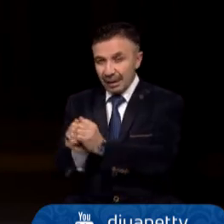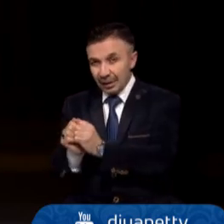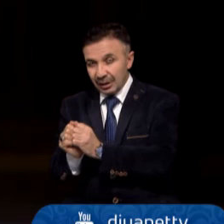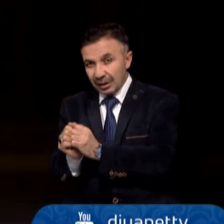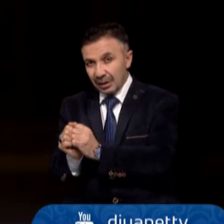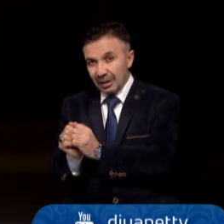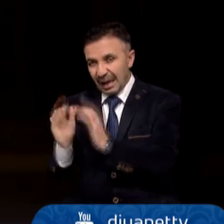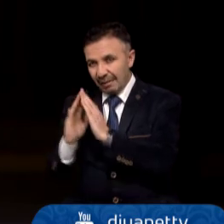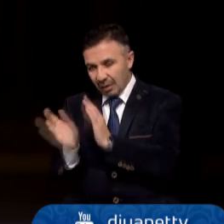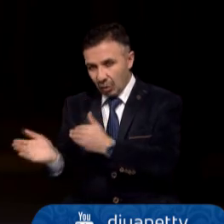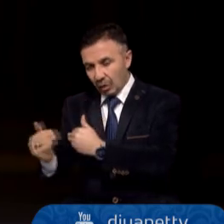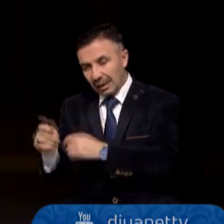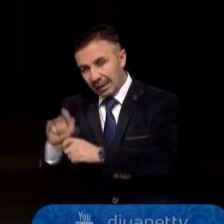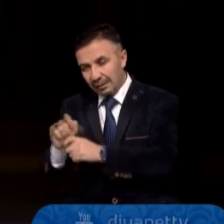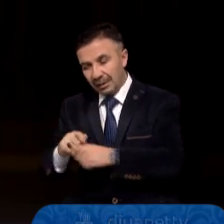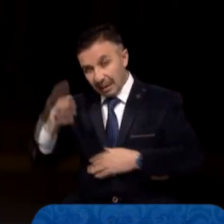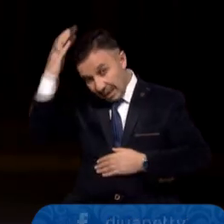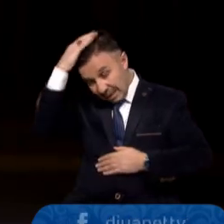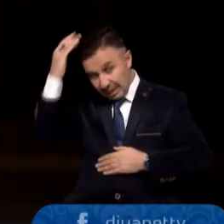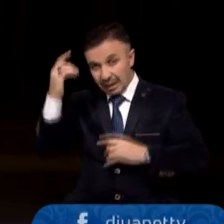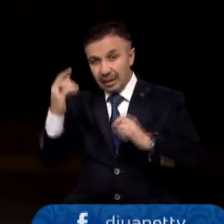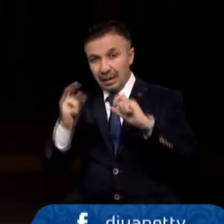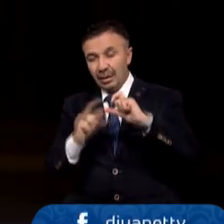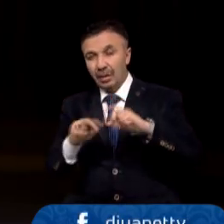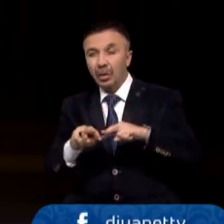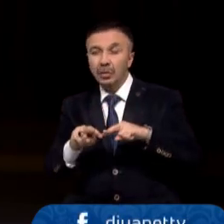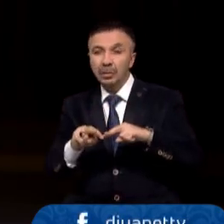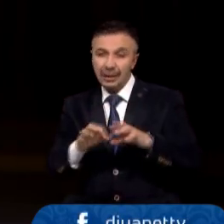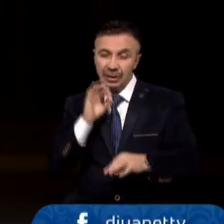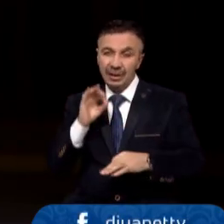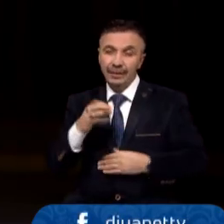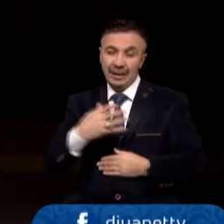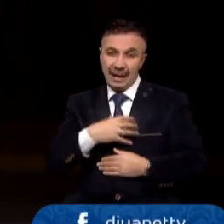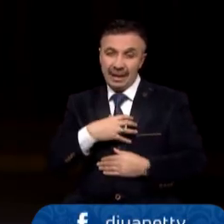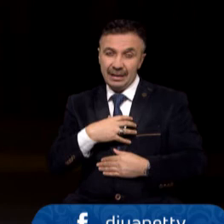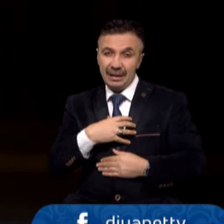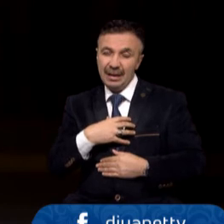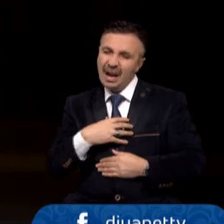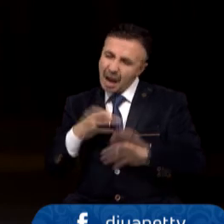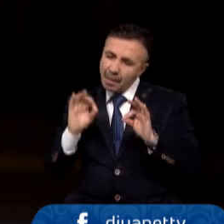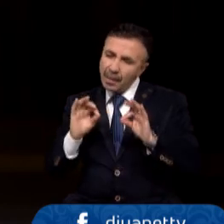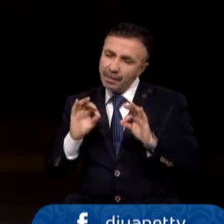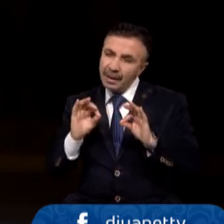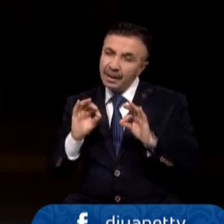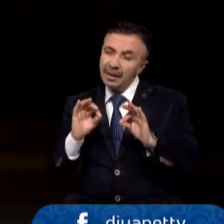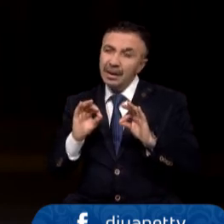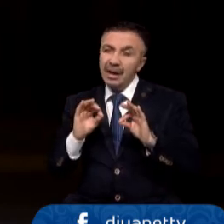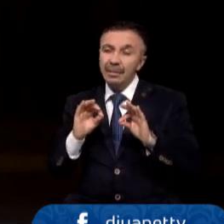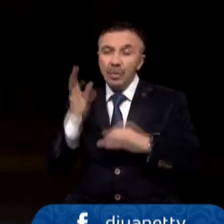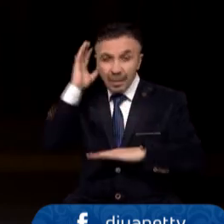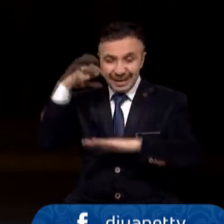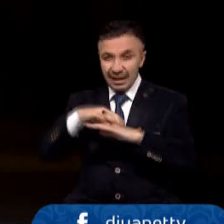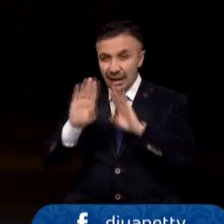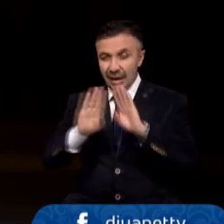kendi odalarını evlerini yaptırdığı Hazreti Osman'a da Kendisinin devamlı girip